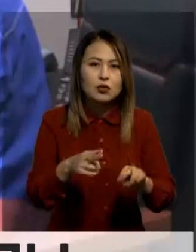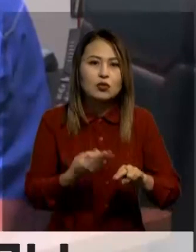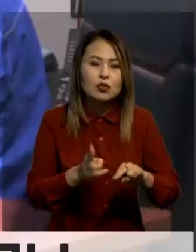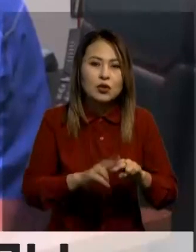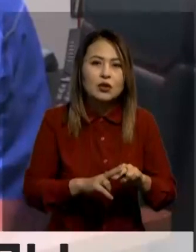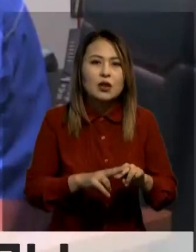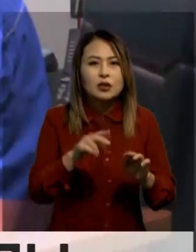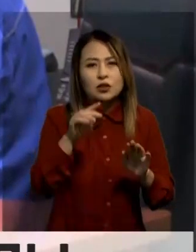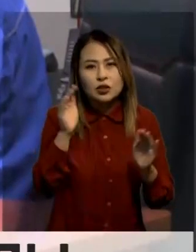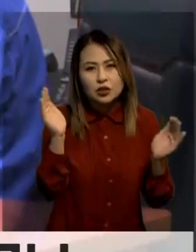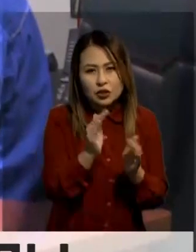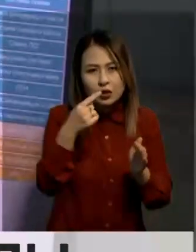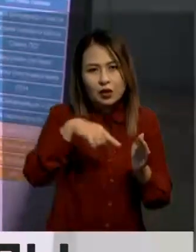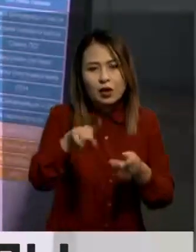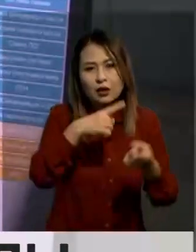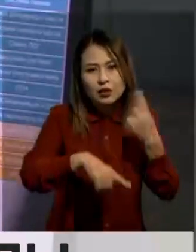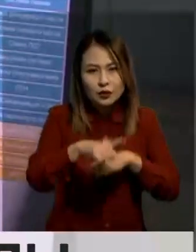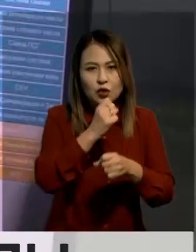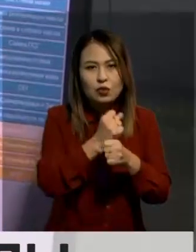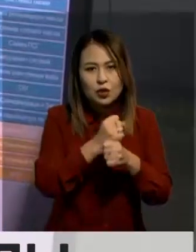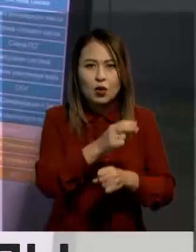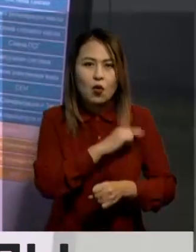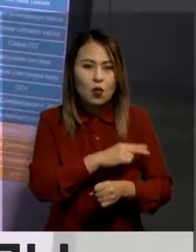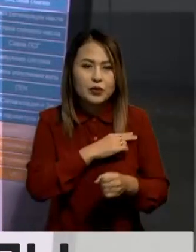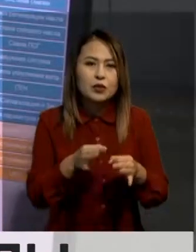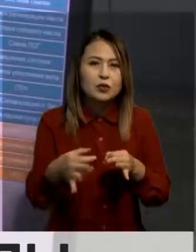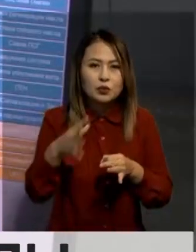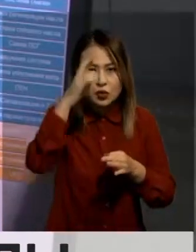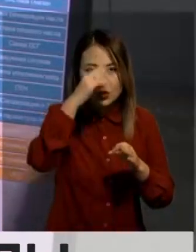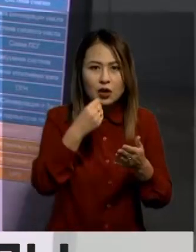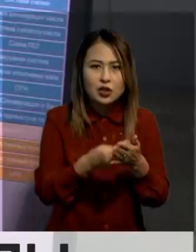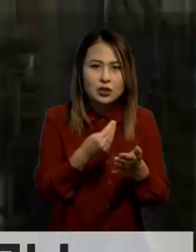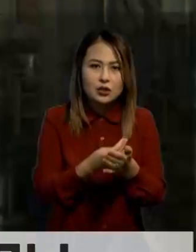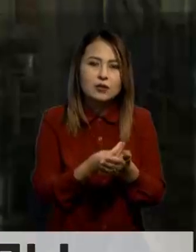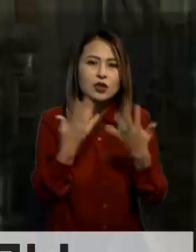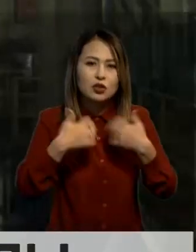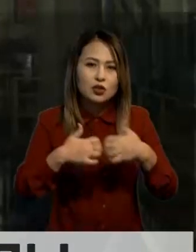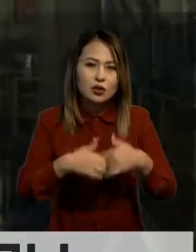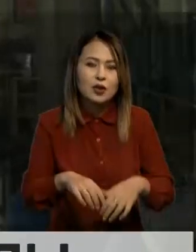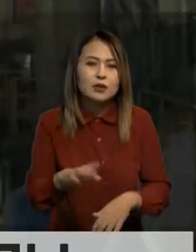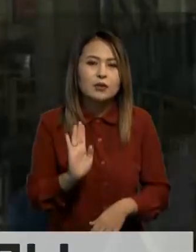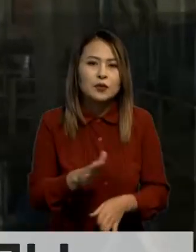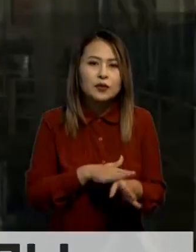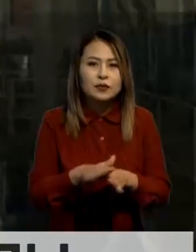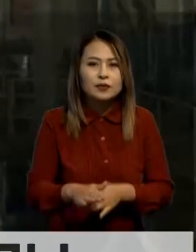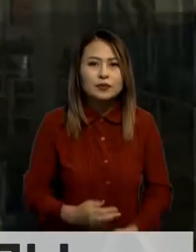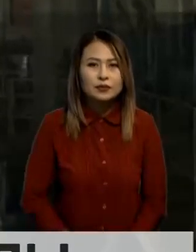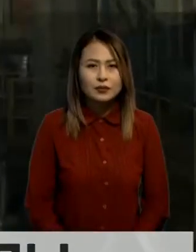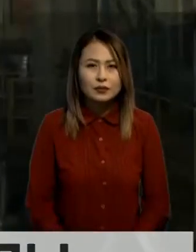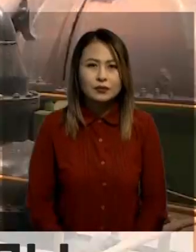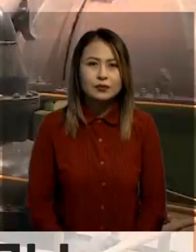дейді мамандар. Сондықтан кіші қазандықты қайта жабдықтау жұмыстары облыстық бюджет қаржысы есебінен жүзеге асады.